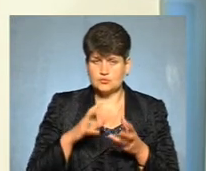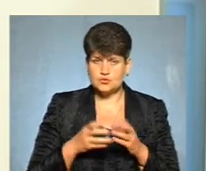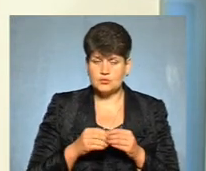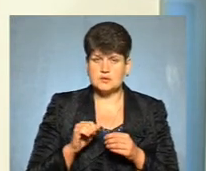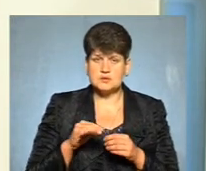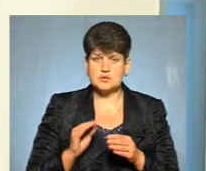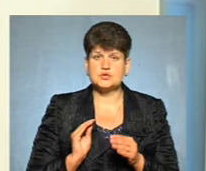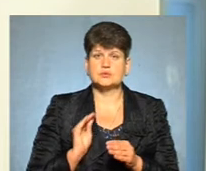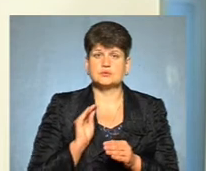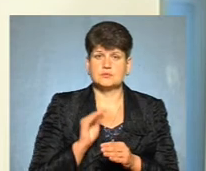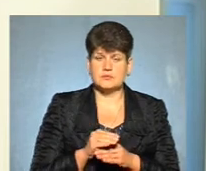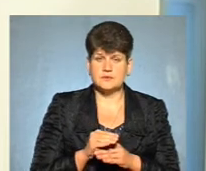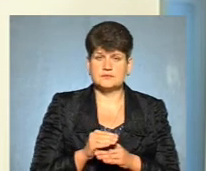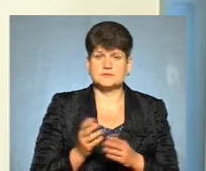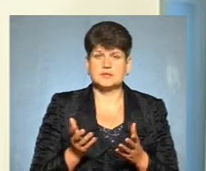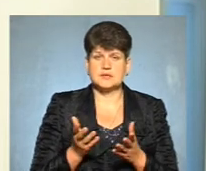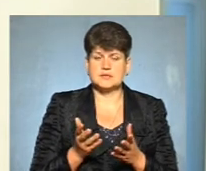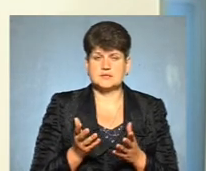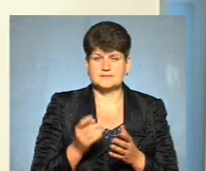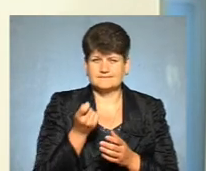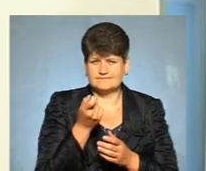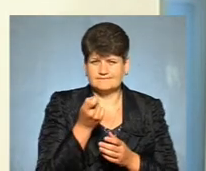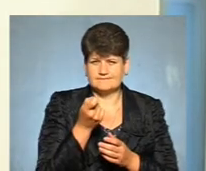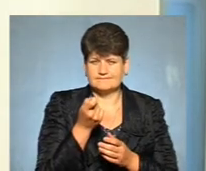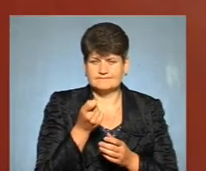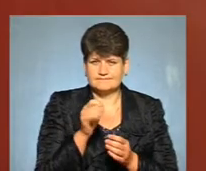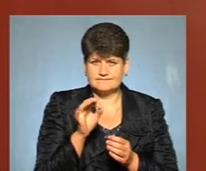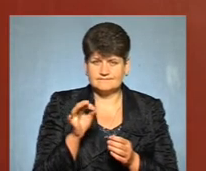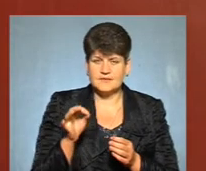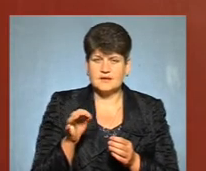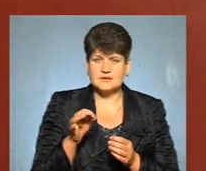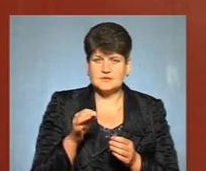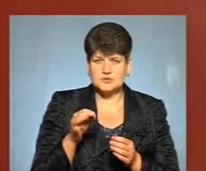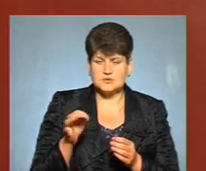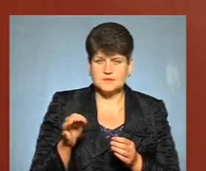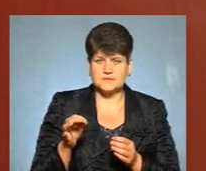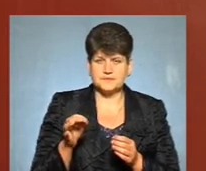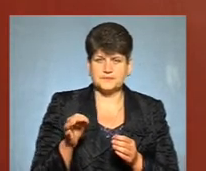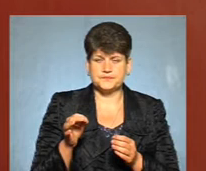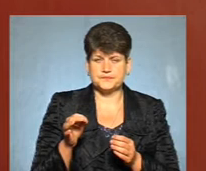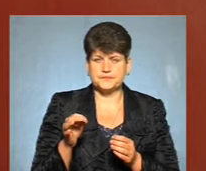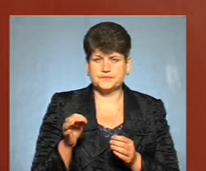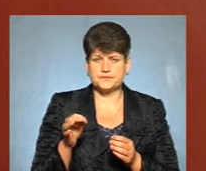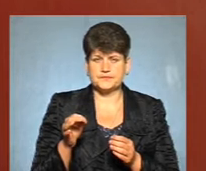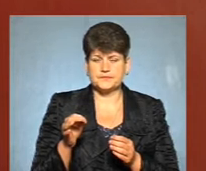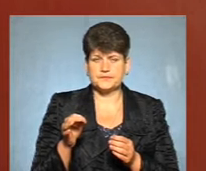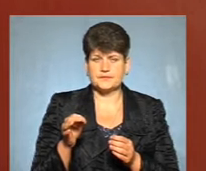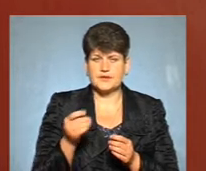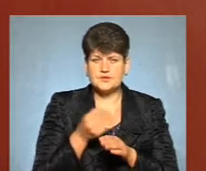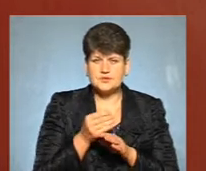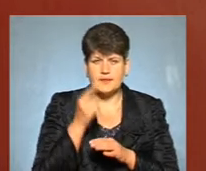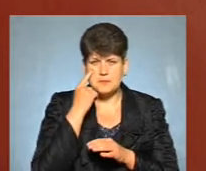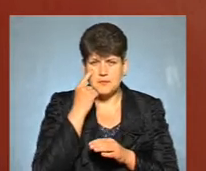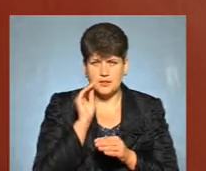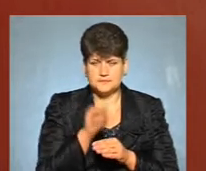ще додадуться якісь там десяті чи соті частинки бала.